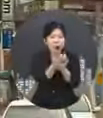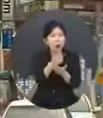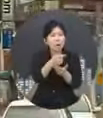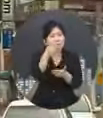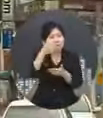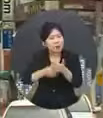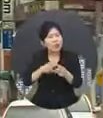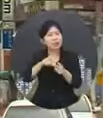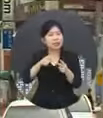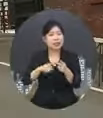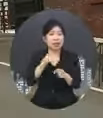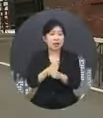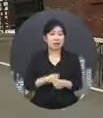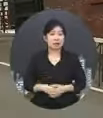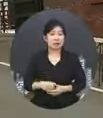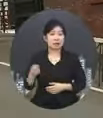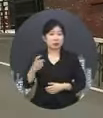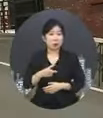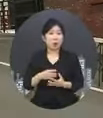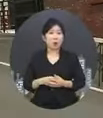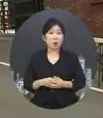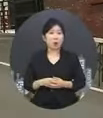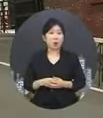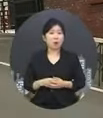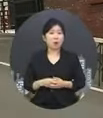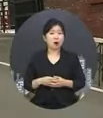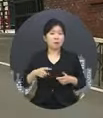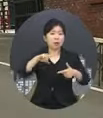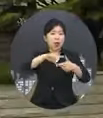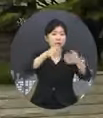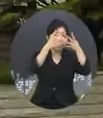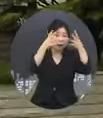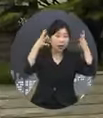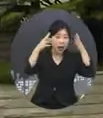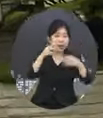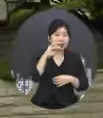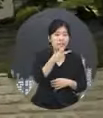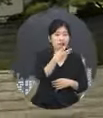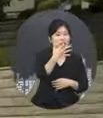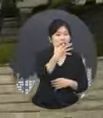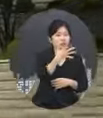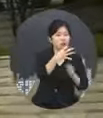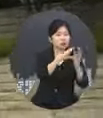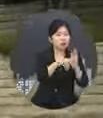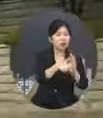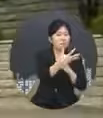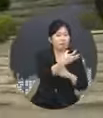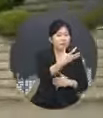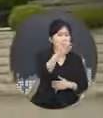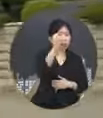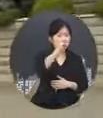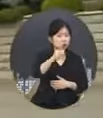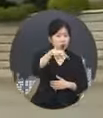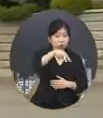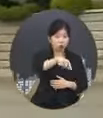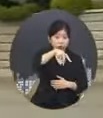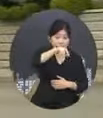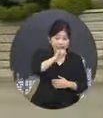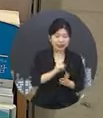비중이 더 큽니다 경남대학교 는 2019 학년도 88% 인 수시 비중을